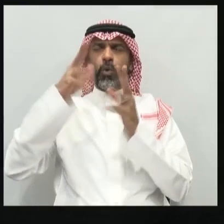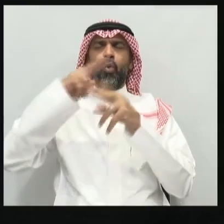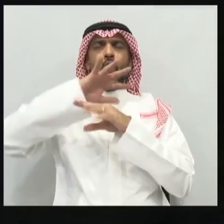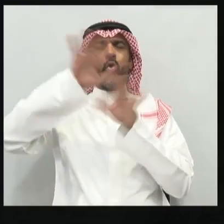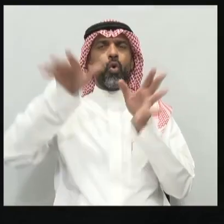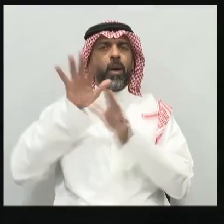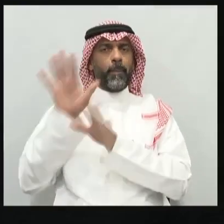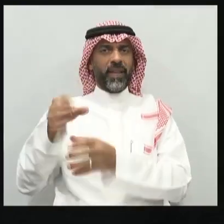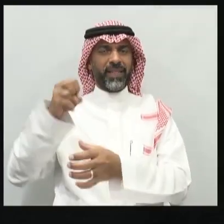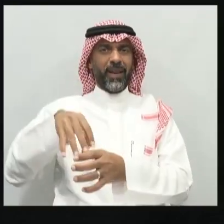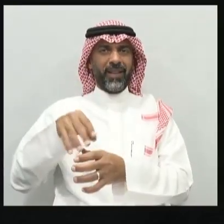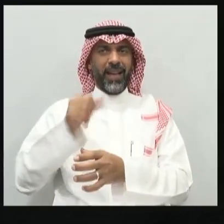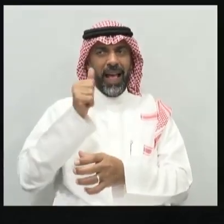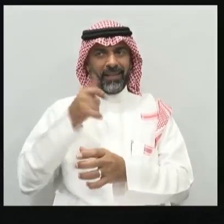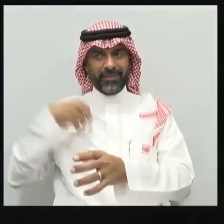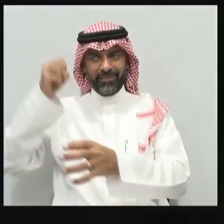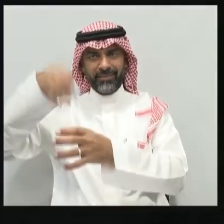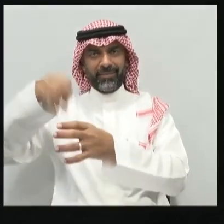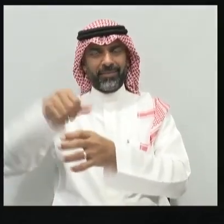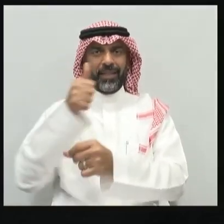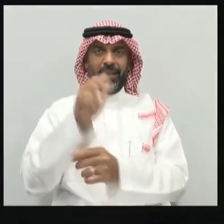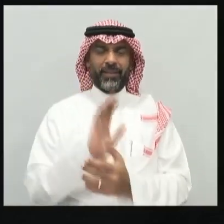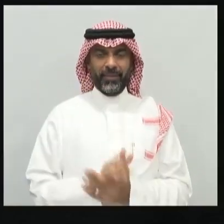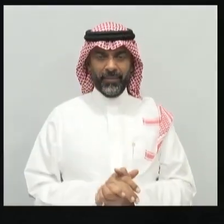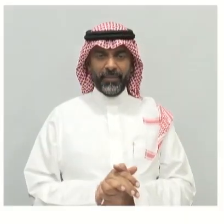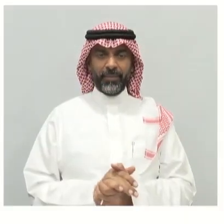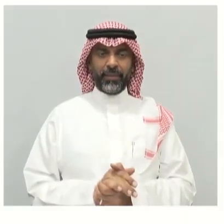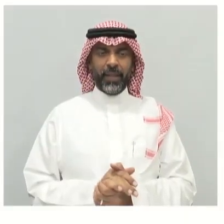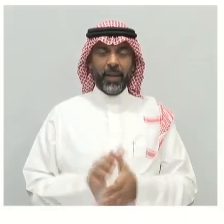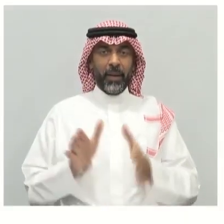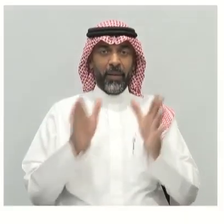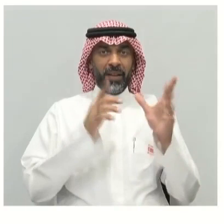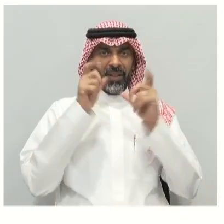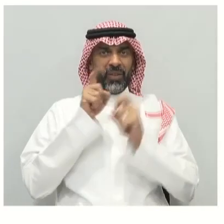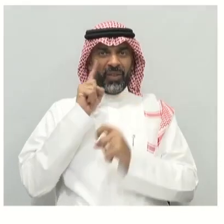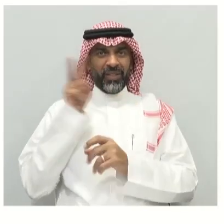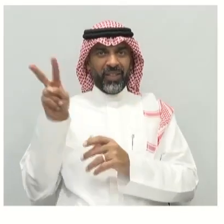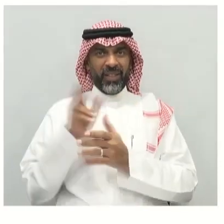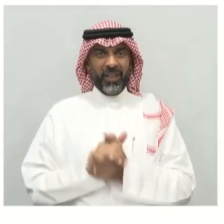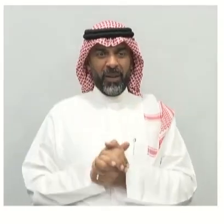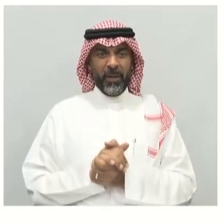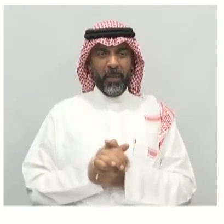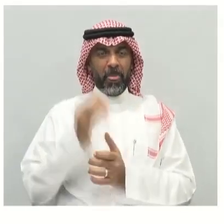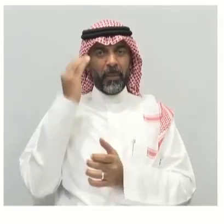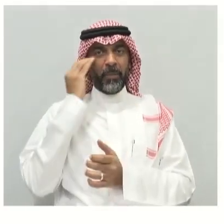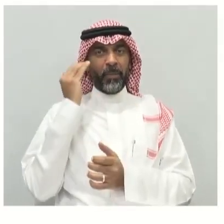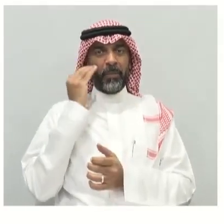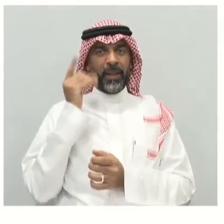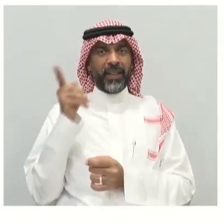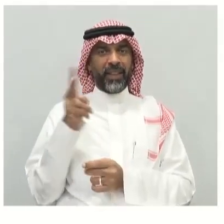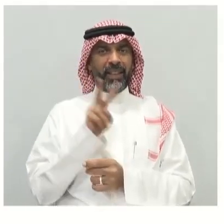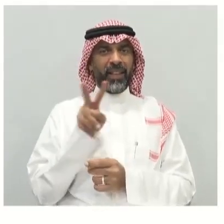السيول فما نلوث هذه المياه طيب نجي نشوف الصوره اللي بعدها الفتاتان هنا